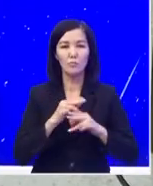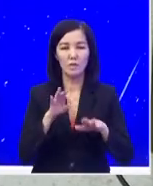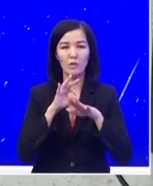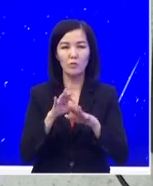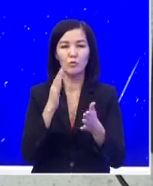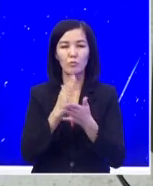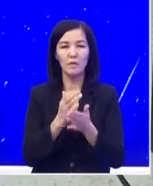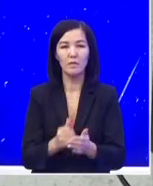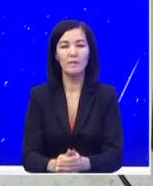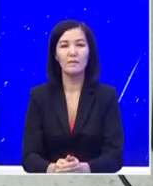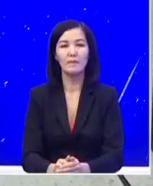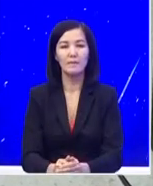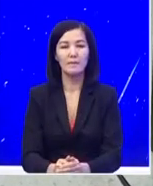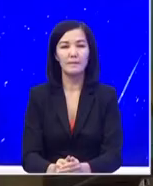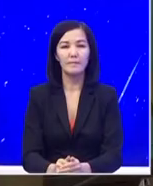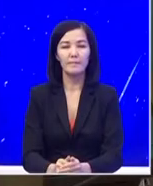жүргізіп жатыр.